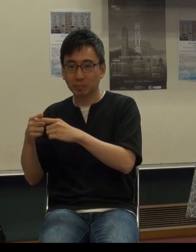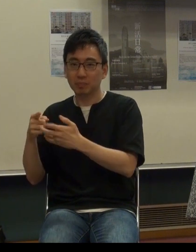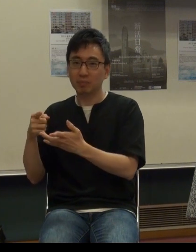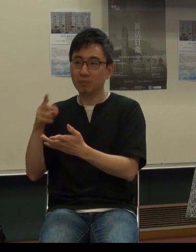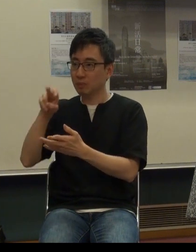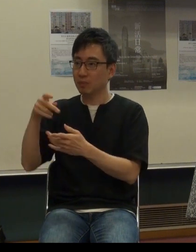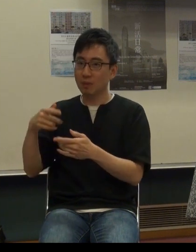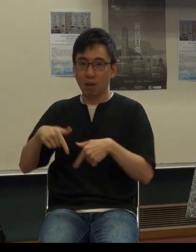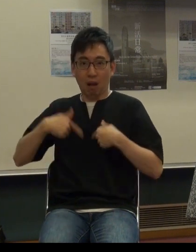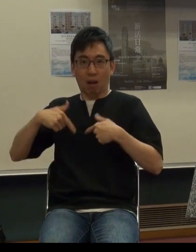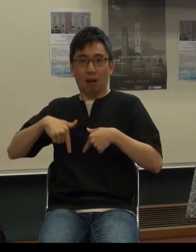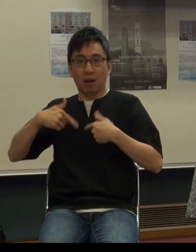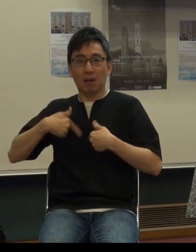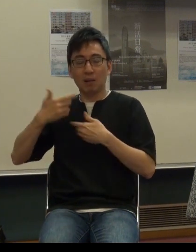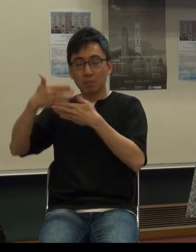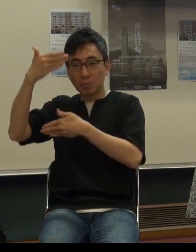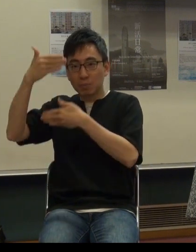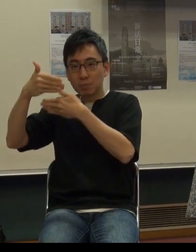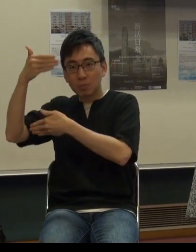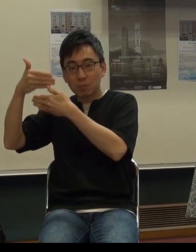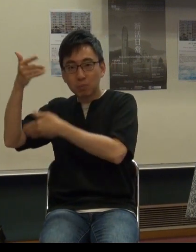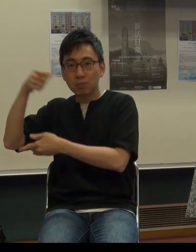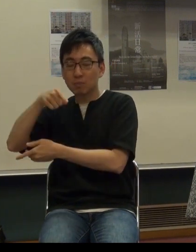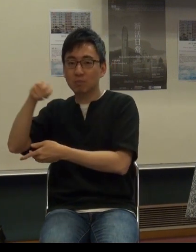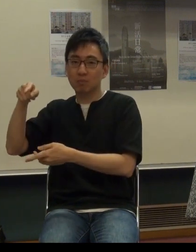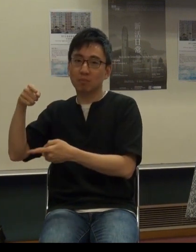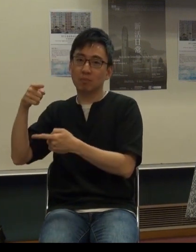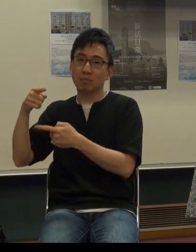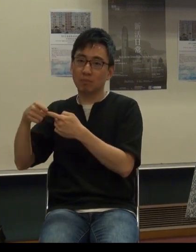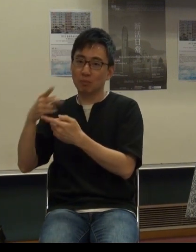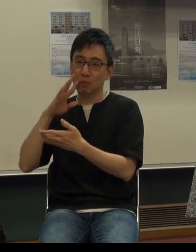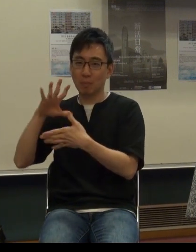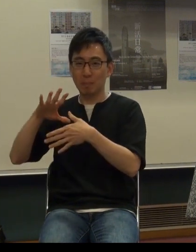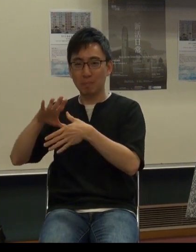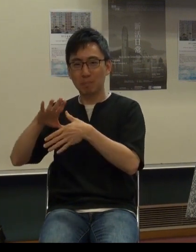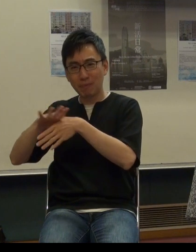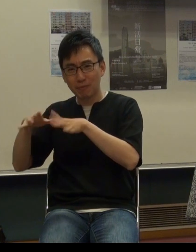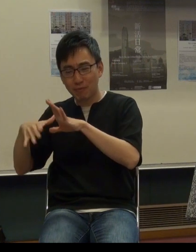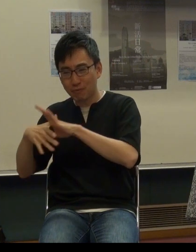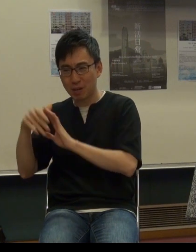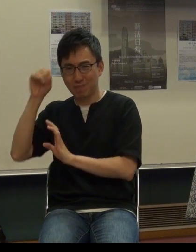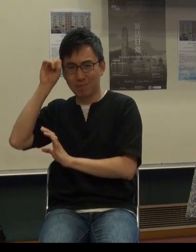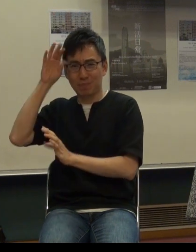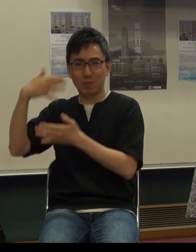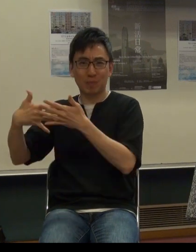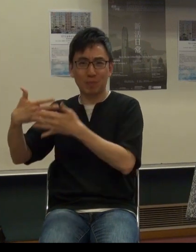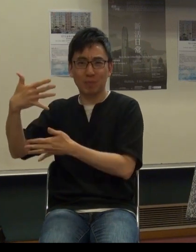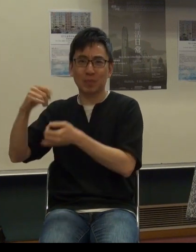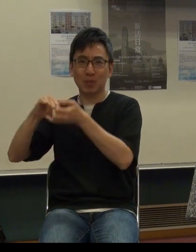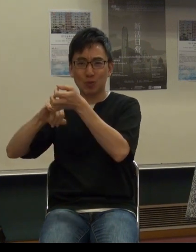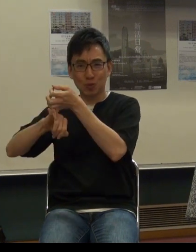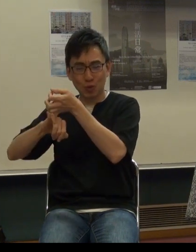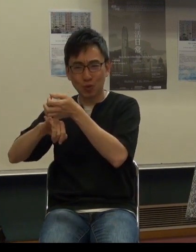上海好多，即係唔青島啊，佢哋做嗰啲好多嗰啲文化創業產業嗰啲，就算你上海嗰啲，求其一個 project 仔